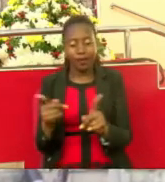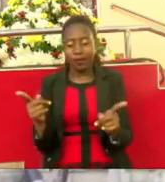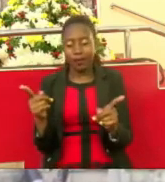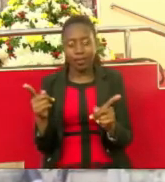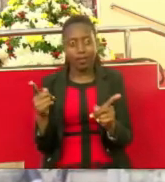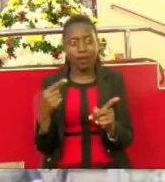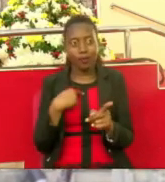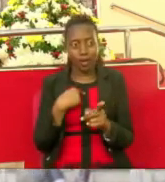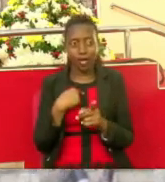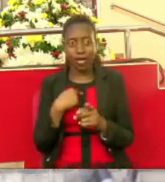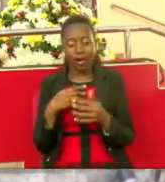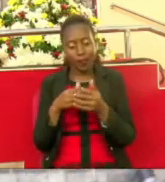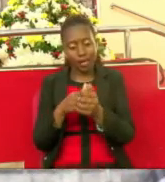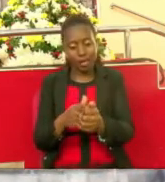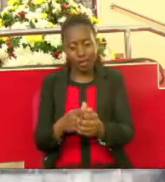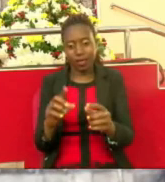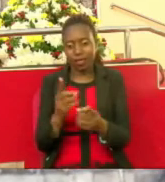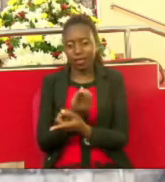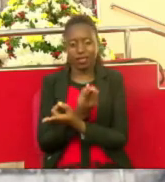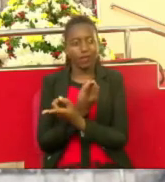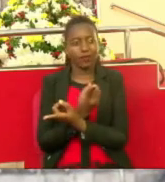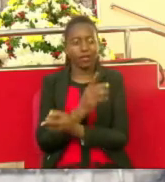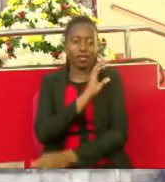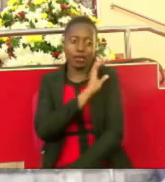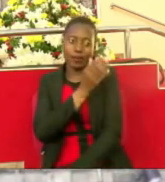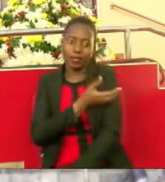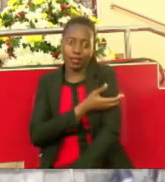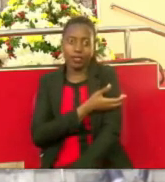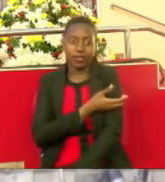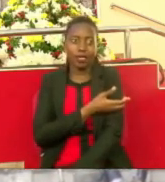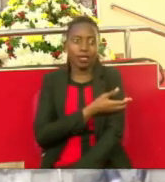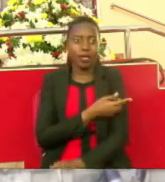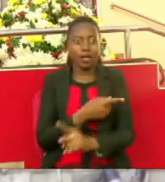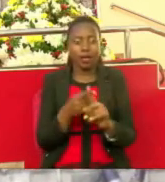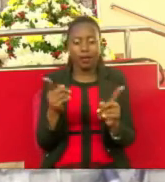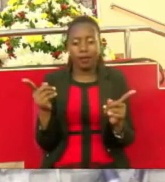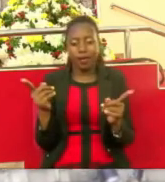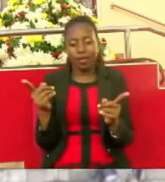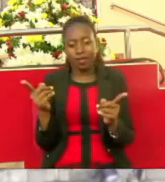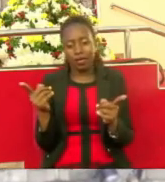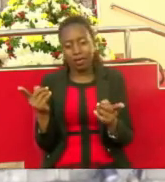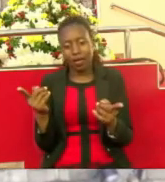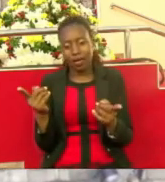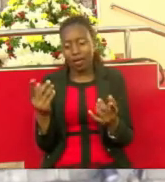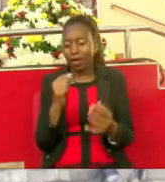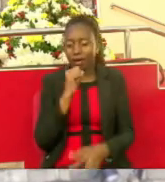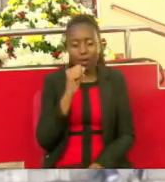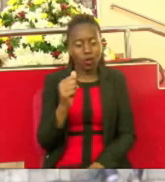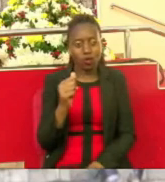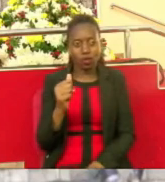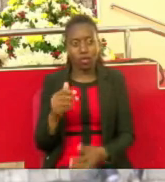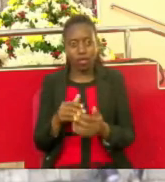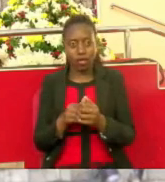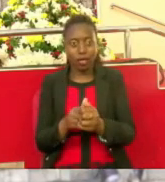different capacities. Lakini nimekuwa katika wajibu tofauti katika uongozi. By this time not in mainstream leadership. Lakini wakati huu si kwa sababu uongozi